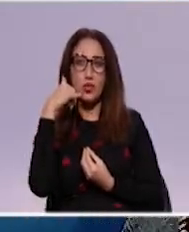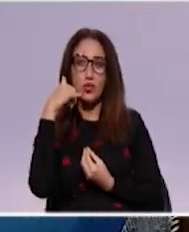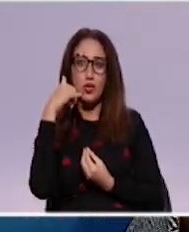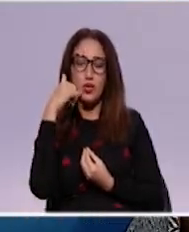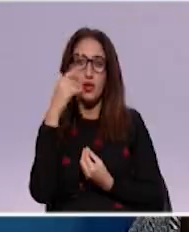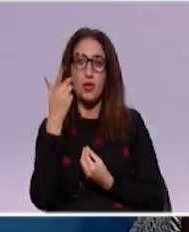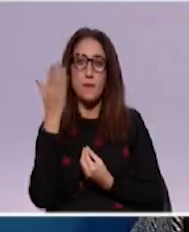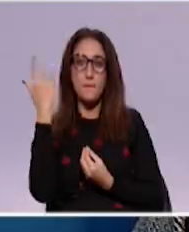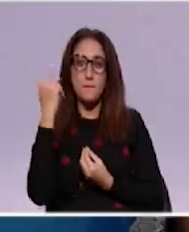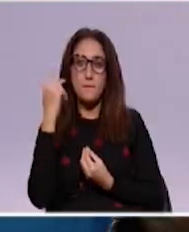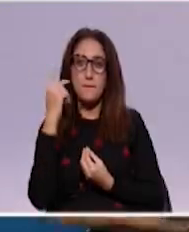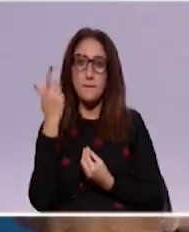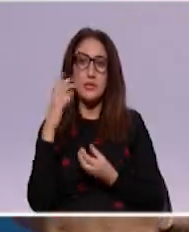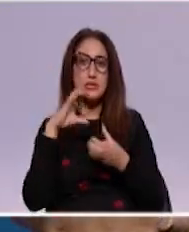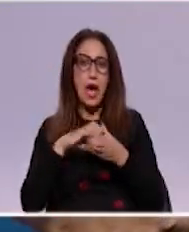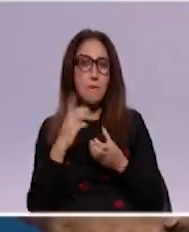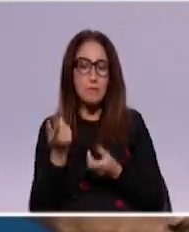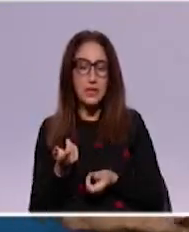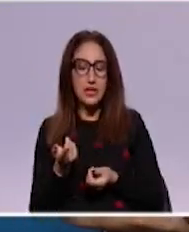مضيت مع صاحبك بكام؟ قلت له صاحبي مين؟